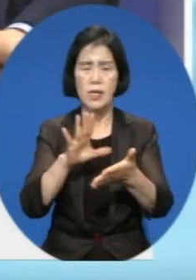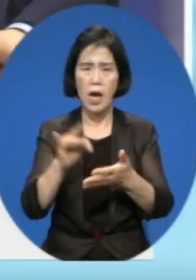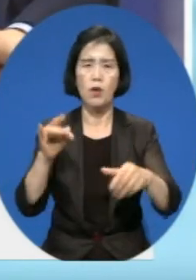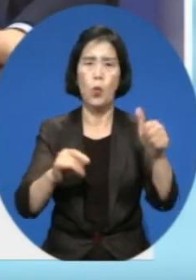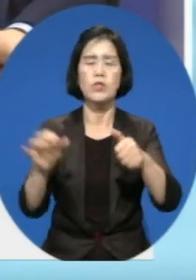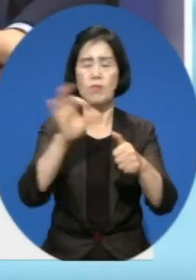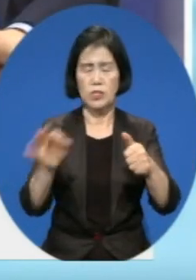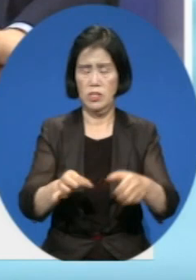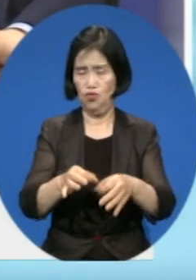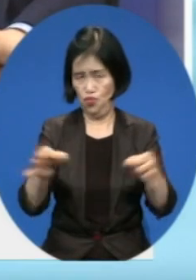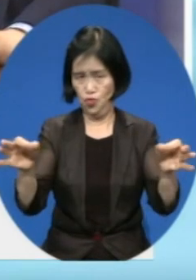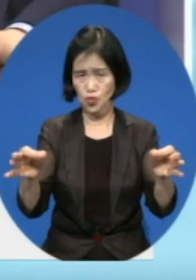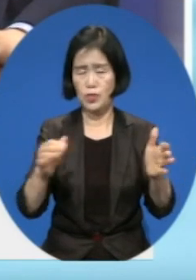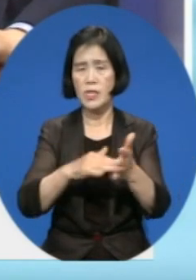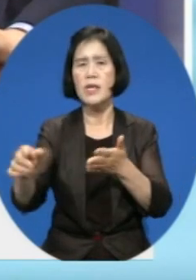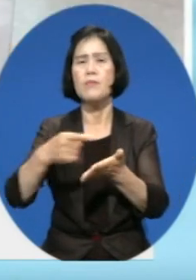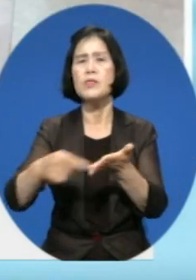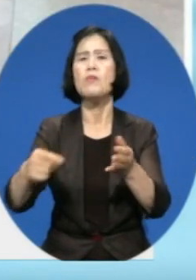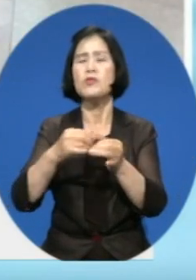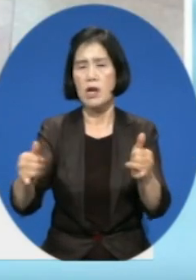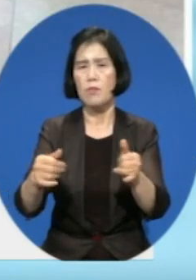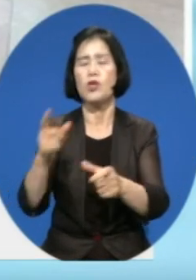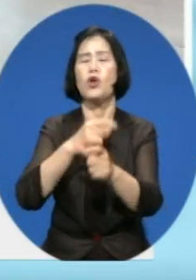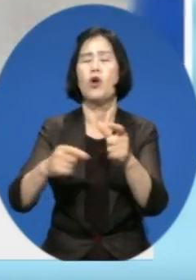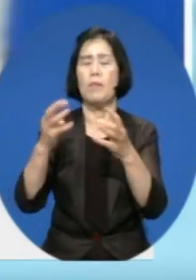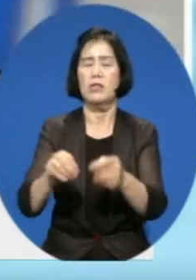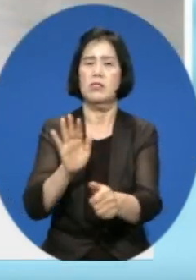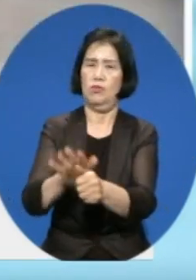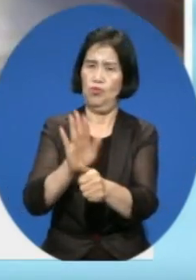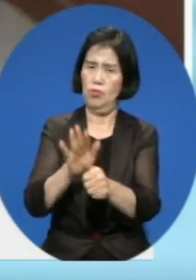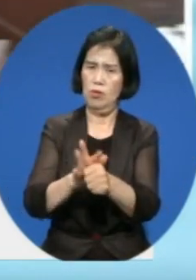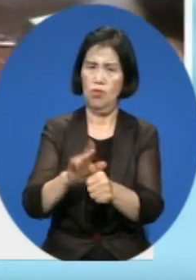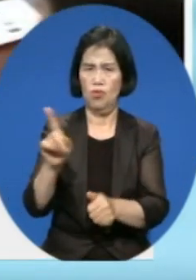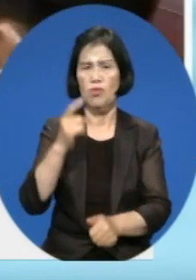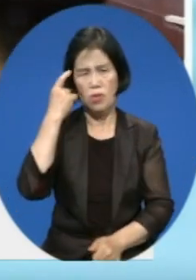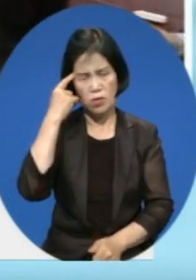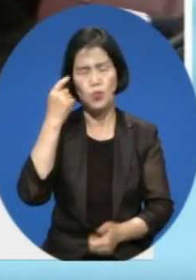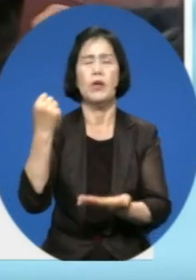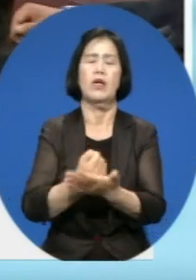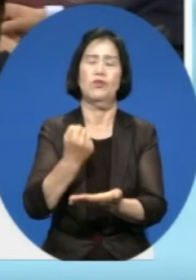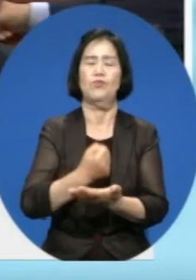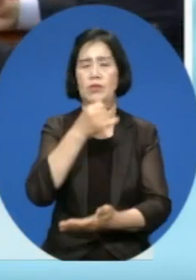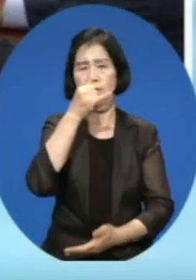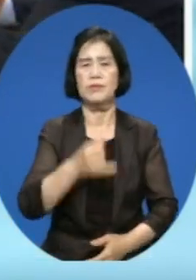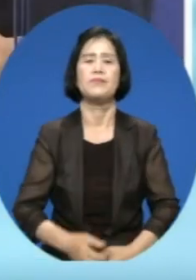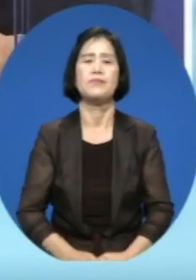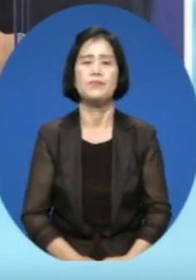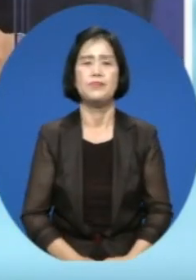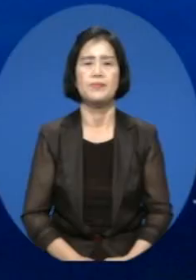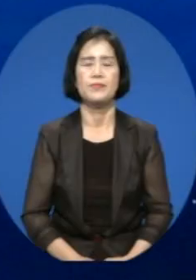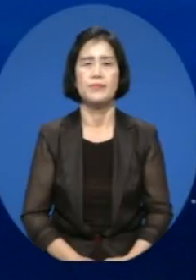50%까지 주고 대신 좀 피해본 사람들한테 좀 두텁게 지원하는 방안은 어땠을까라는 네. 그런 아쉬움은 분명히 있습니다. 아